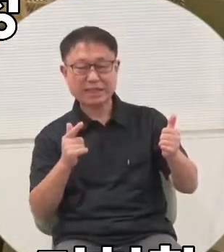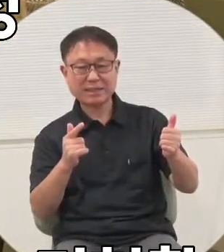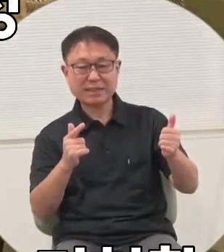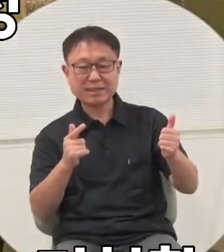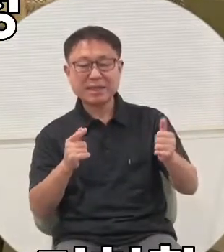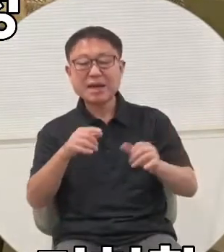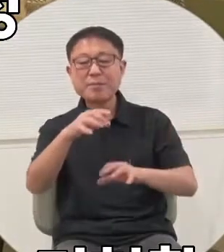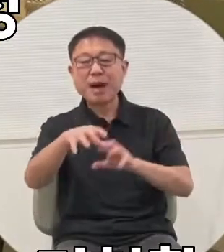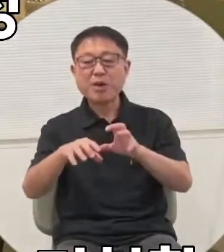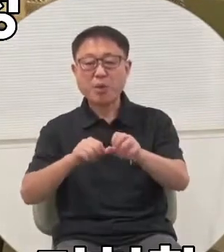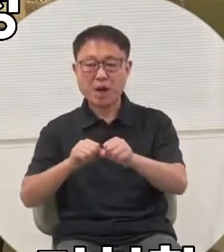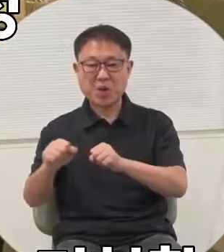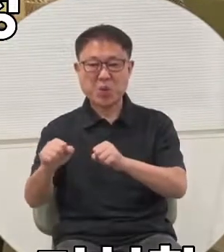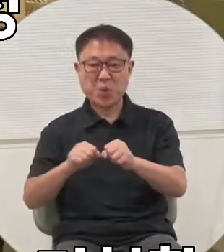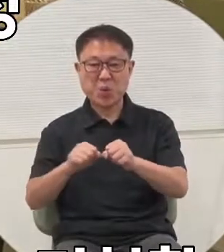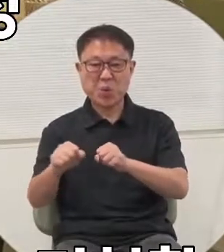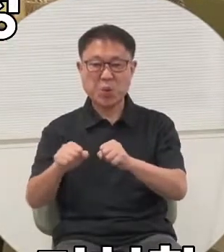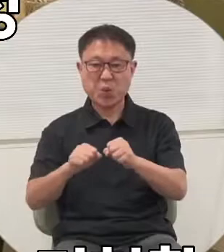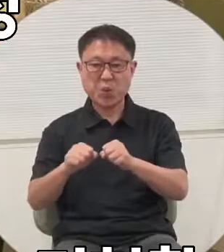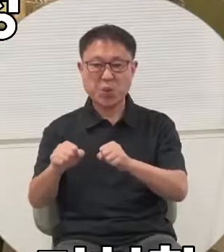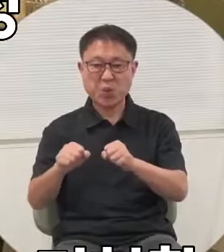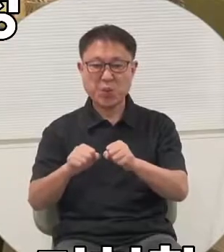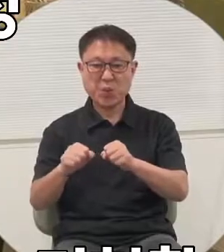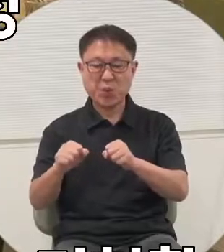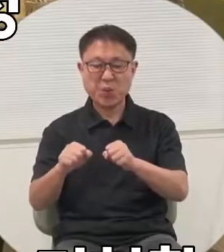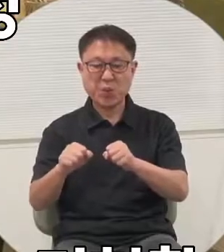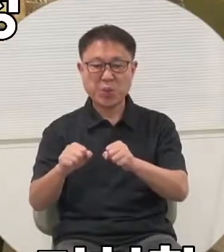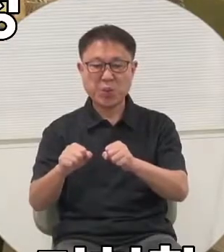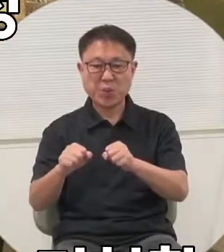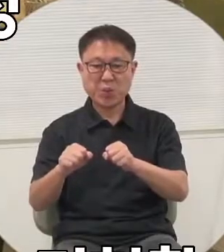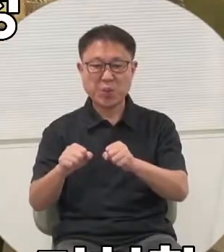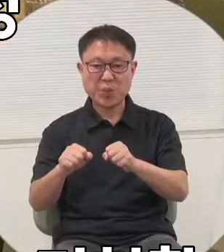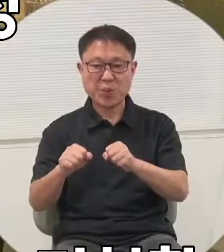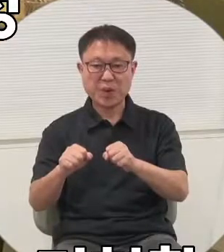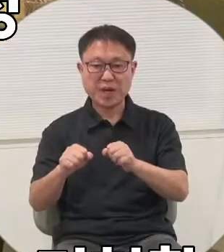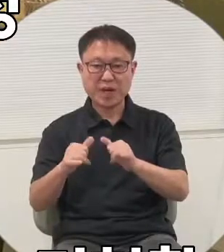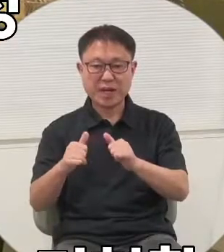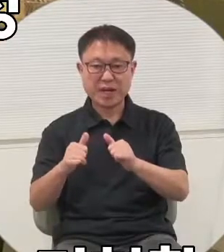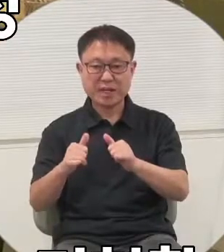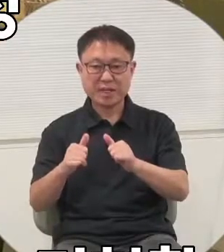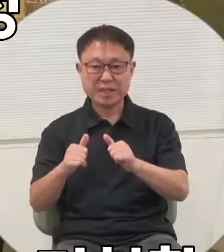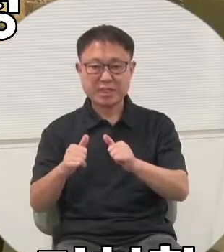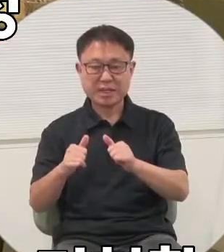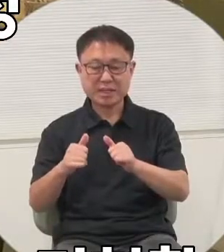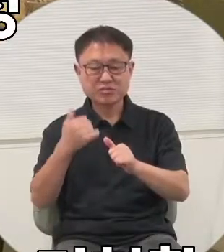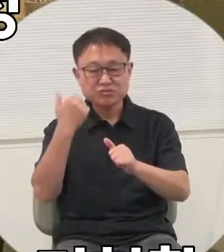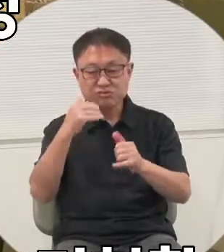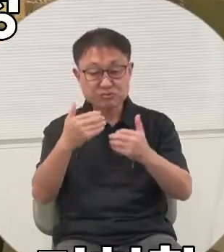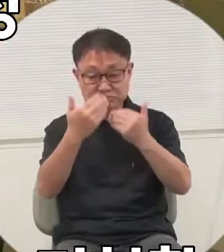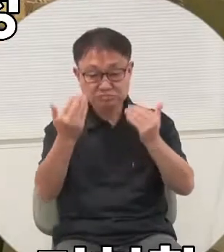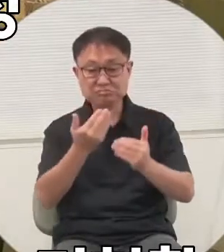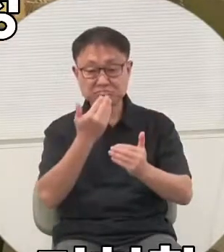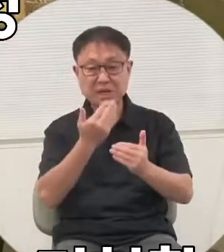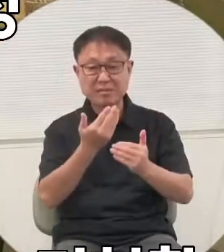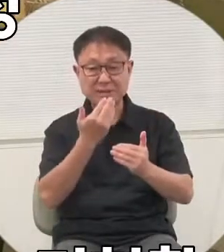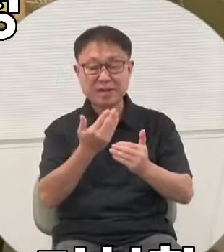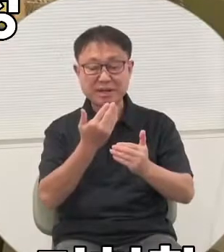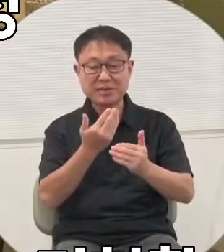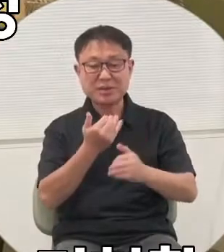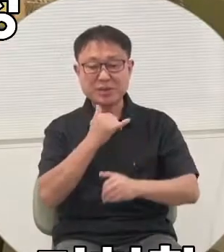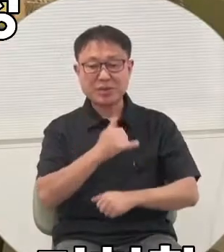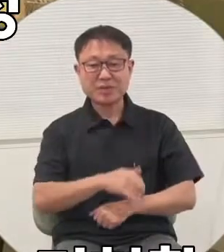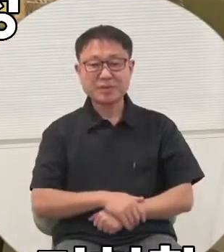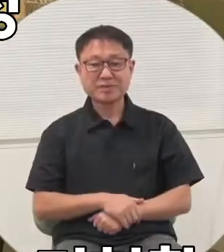마을 활동 공공이 모든 활동을 다 할 수 있거나 행정이 다 할 수 있는 건 아니죠. 그리고